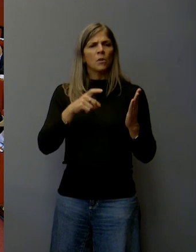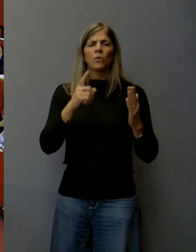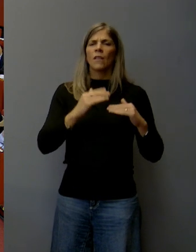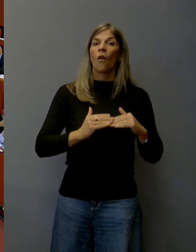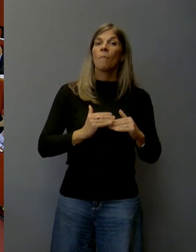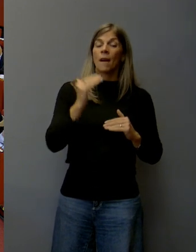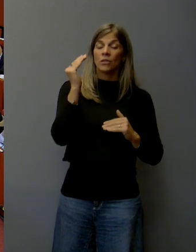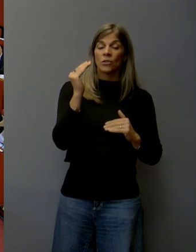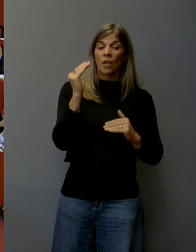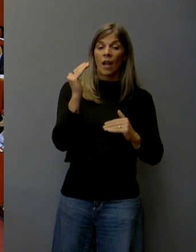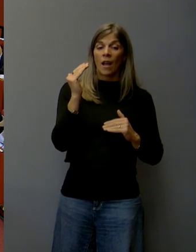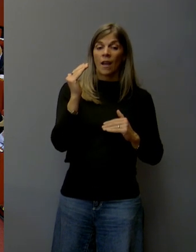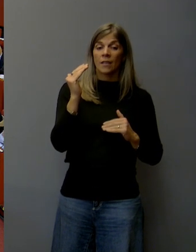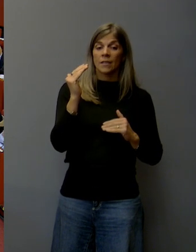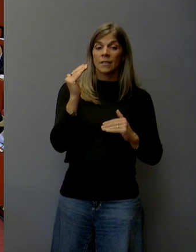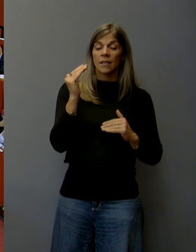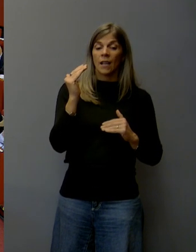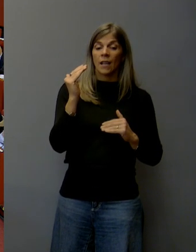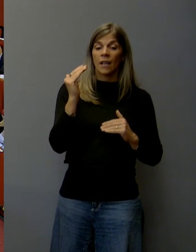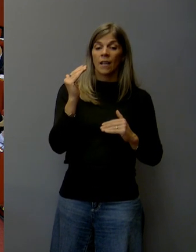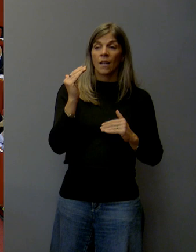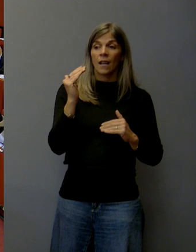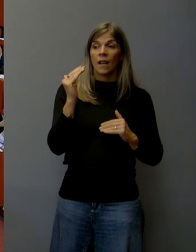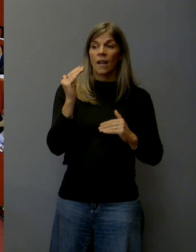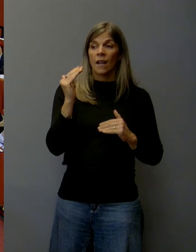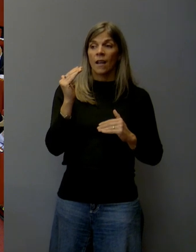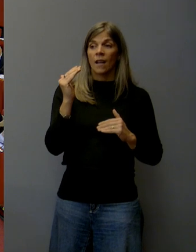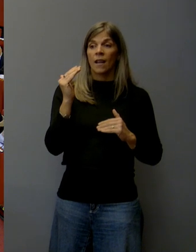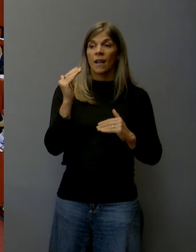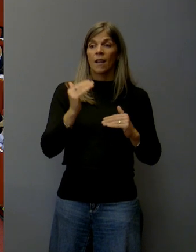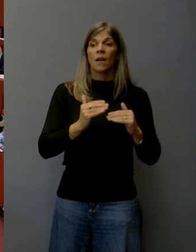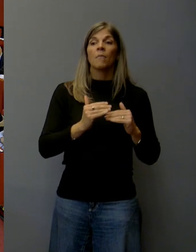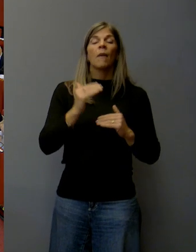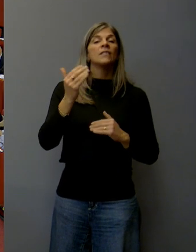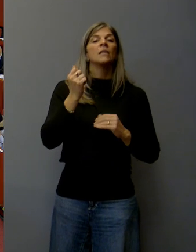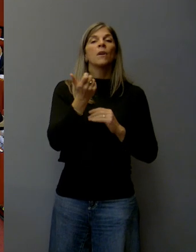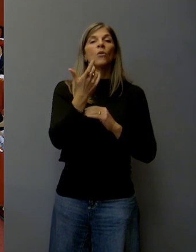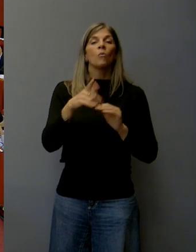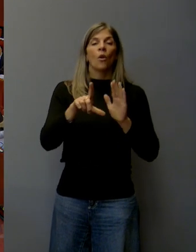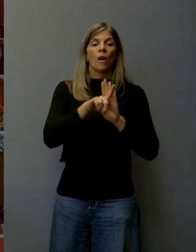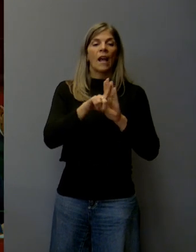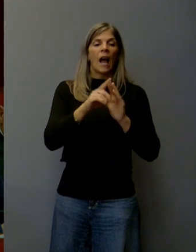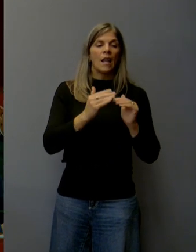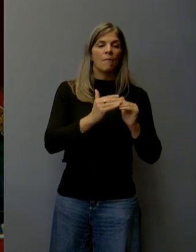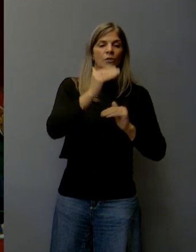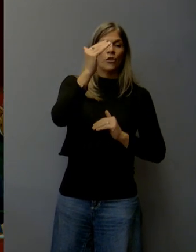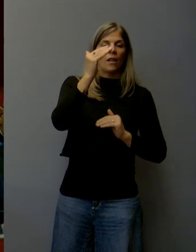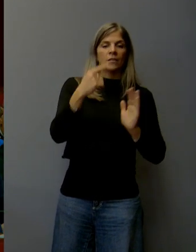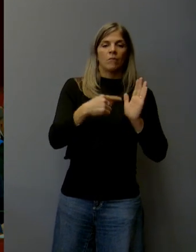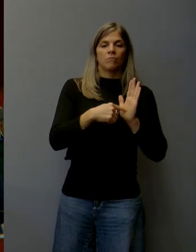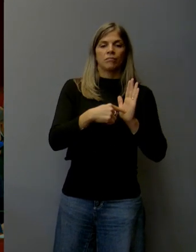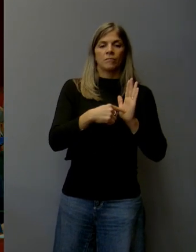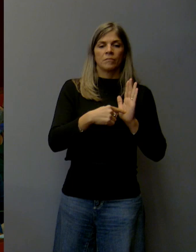per qualificare l'assemblea è sempre solo quella il numero legale è sempre solo quello della maggioranza citata